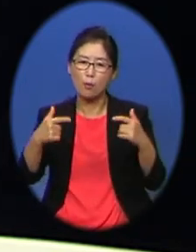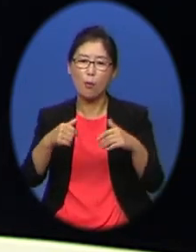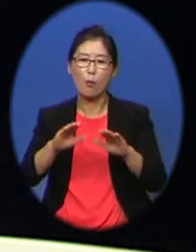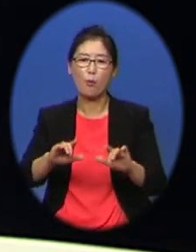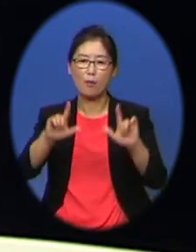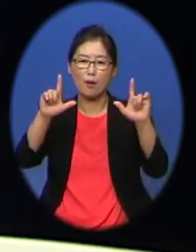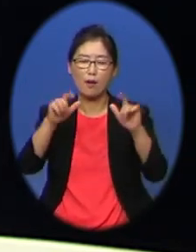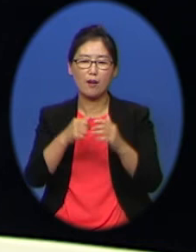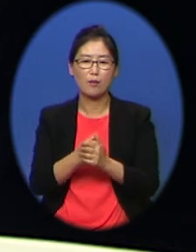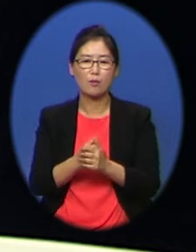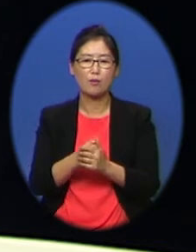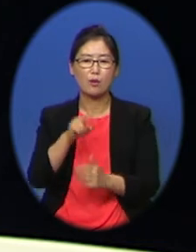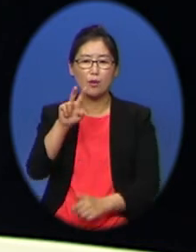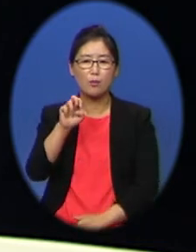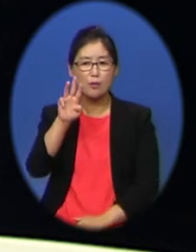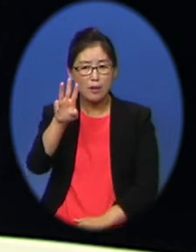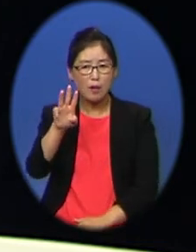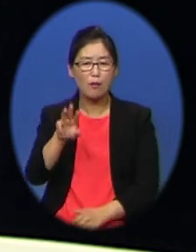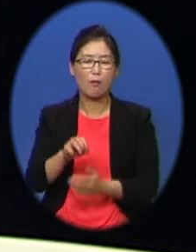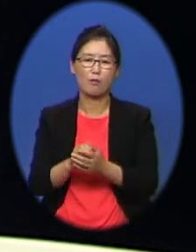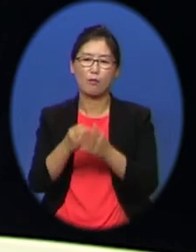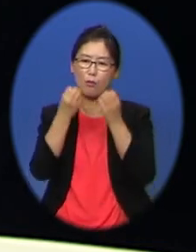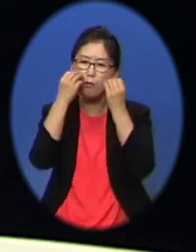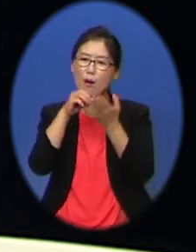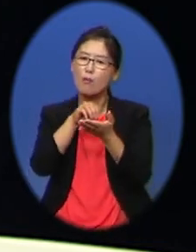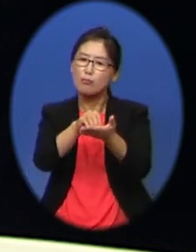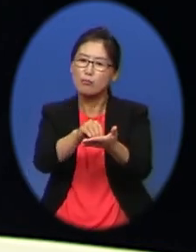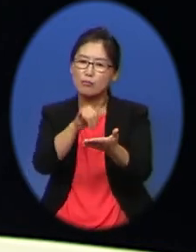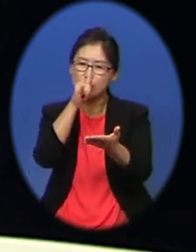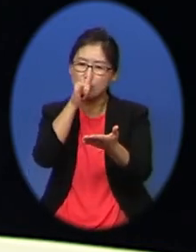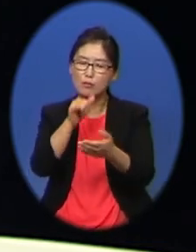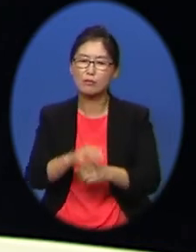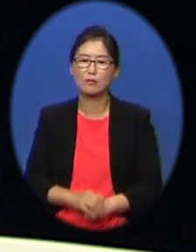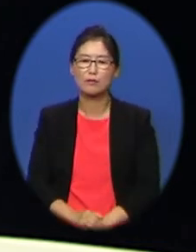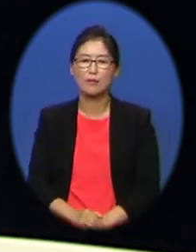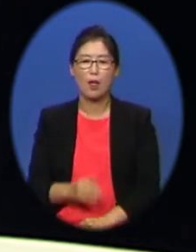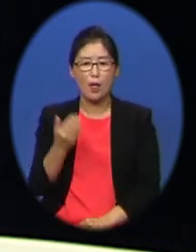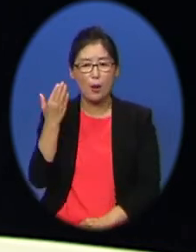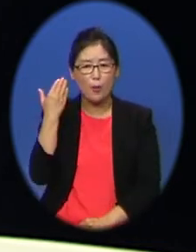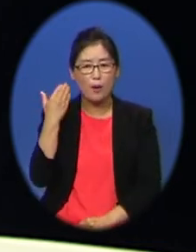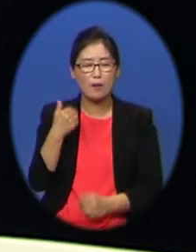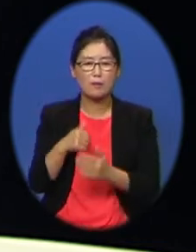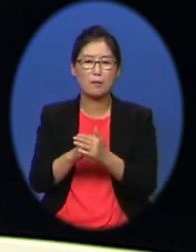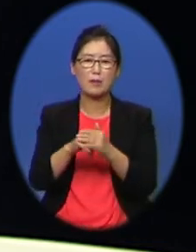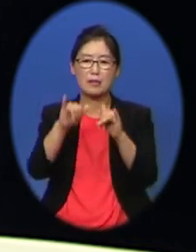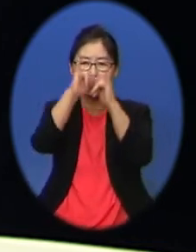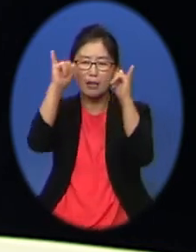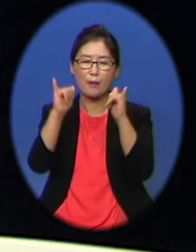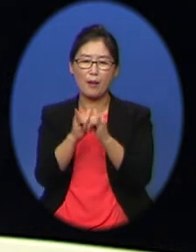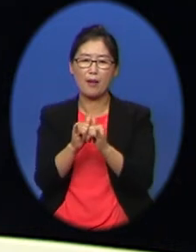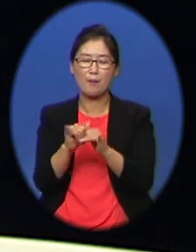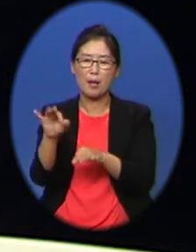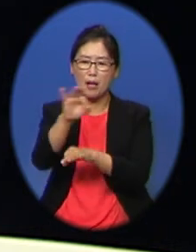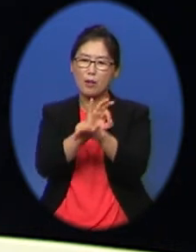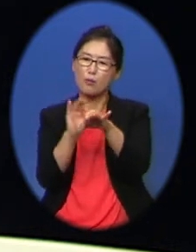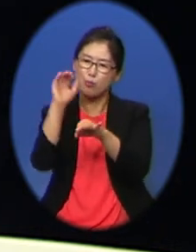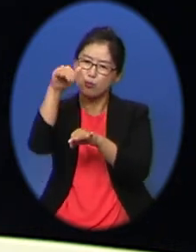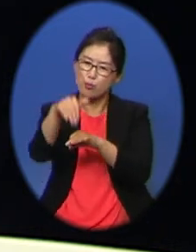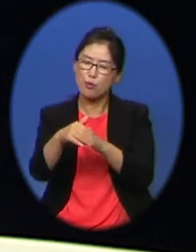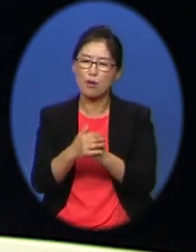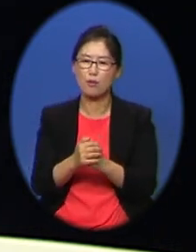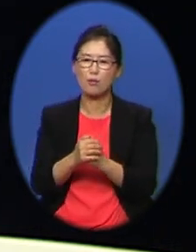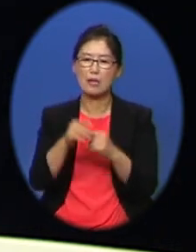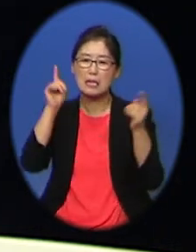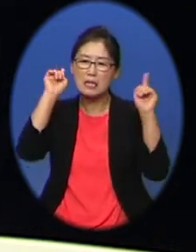4월까지 벌써 23건이 새로 접수됐다고 합니다. 최근 사회 전반적으로 경제 상황이 어려워지고